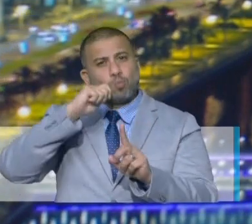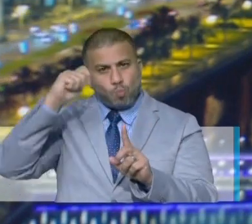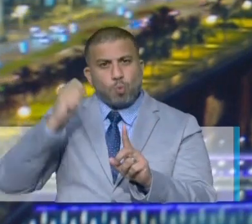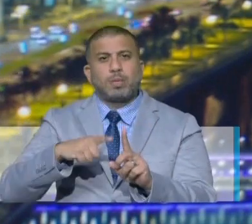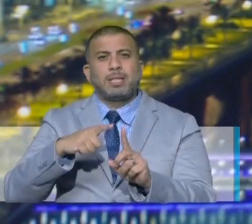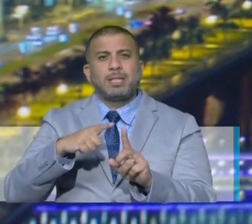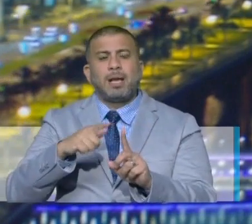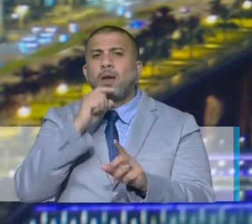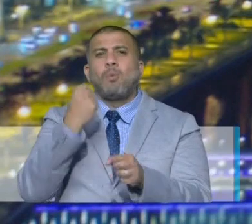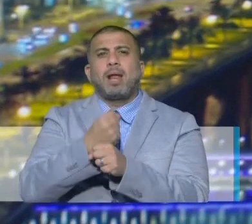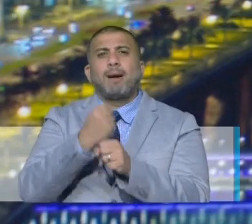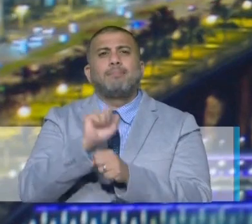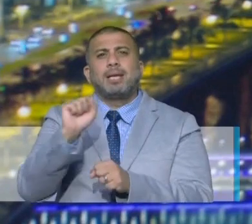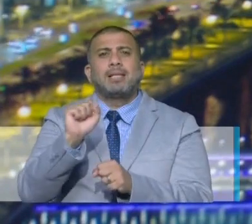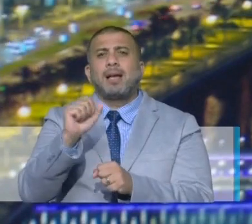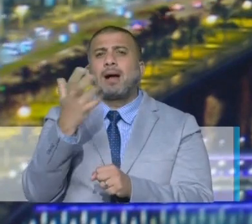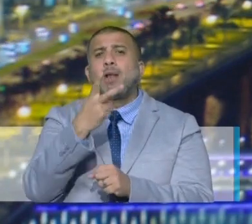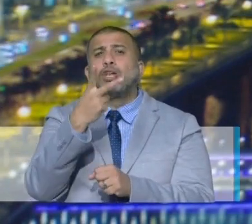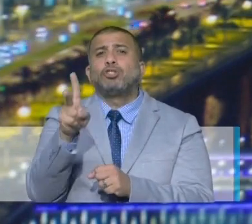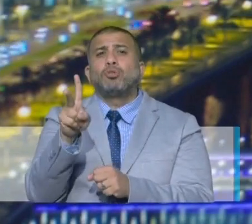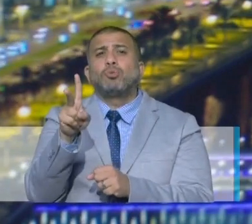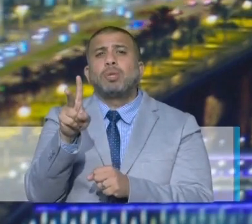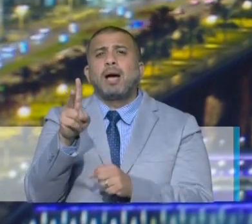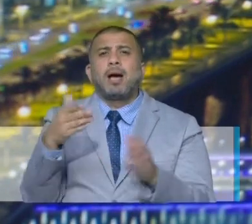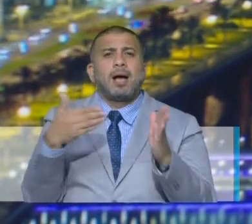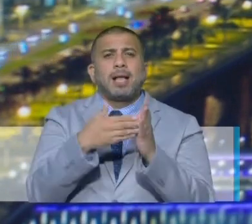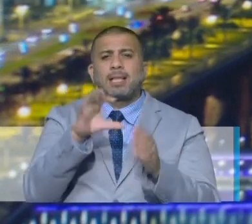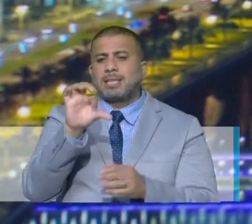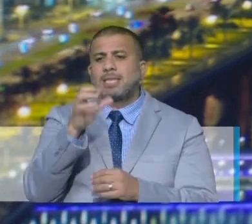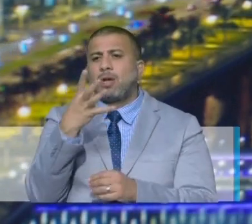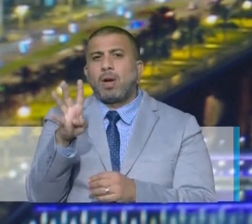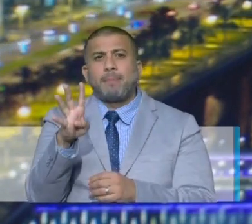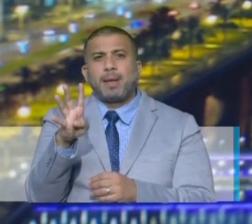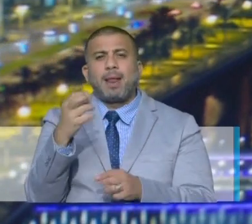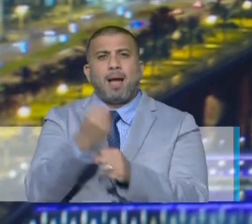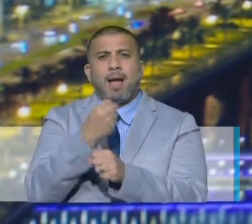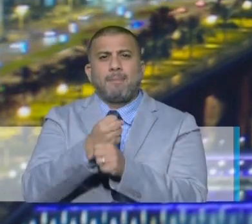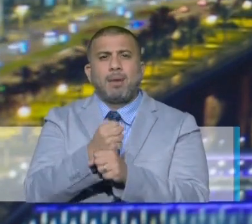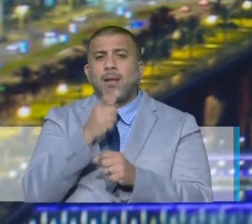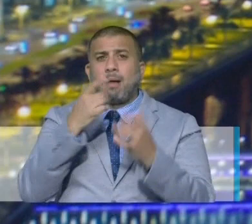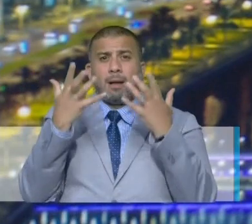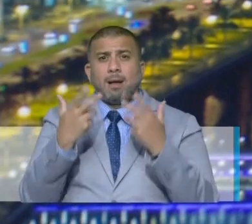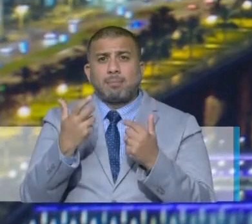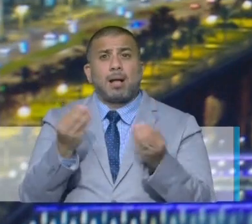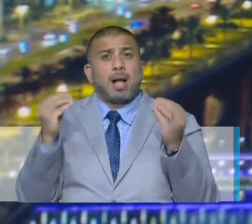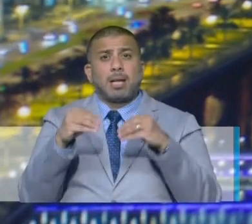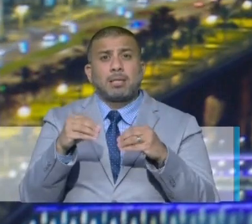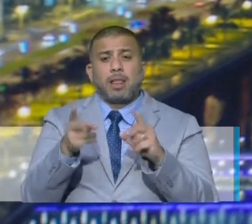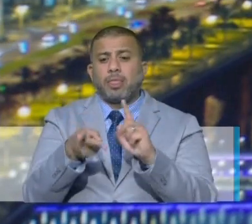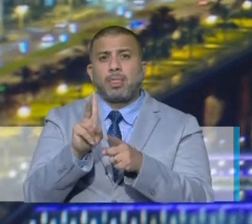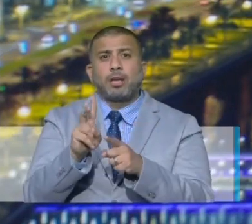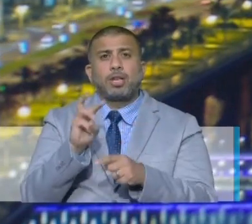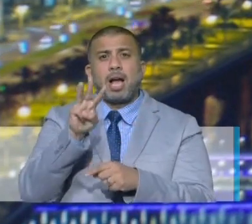بمستهل والتي يعمل لديها 20 الى 49 عاملا والبالغ عددها اكثر من